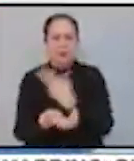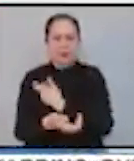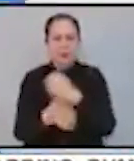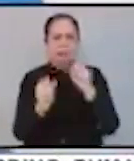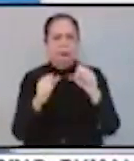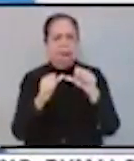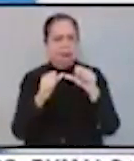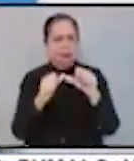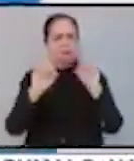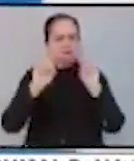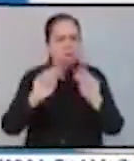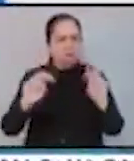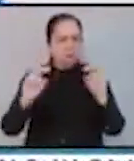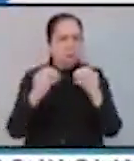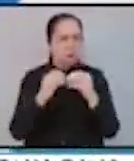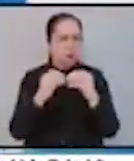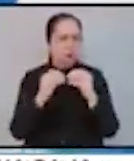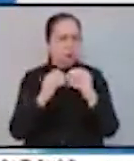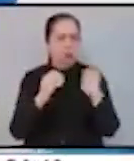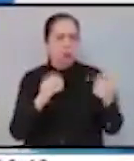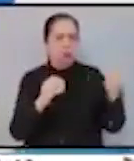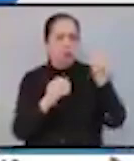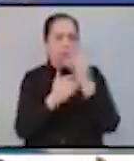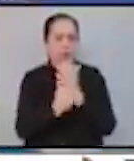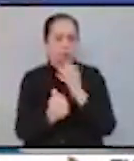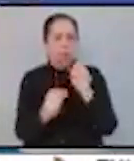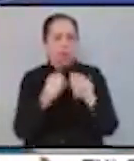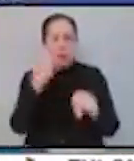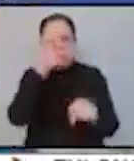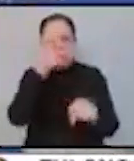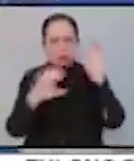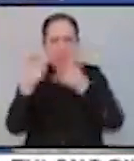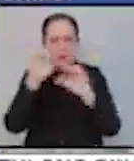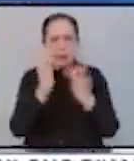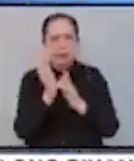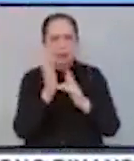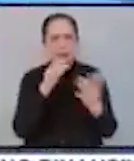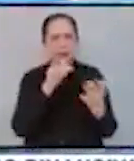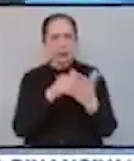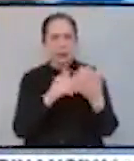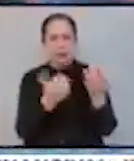pag-aaral ng mga eksperto para mahanap ang gamot laban sa bagong subvariant.